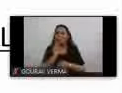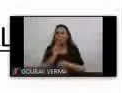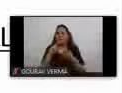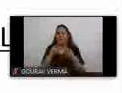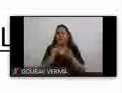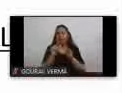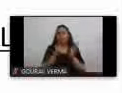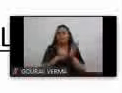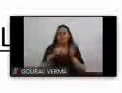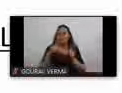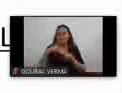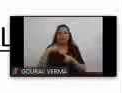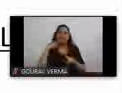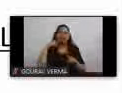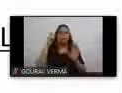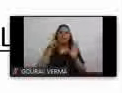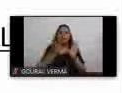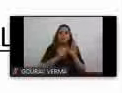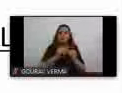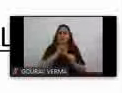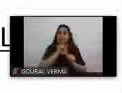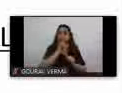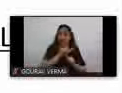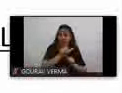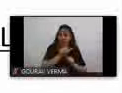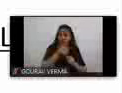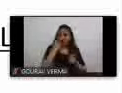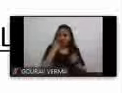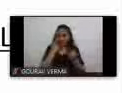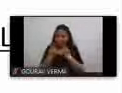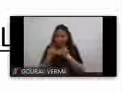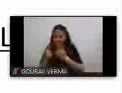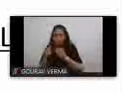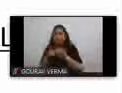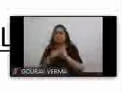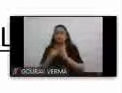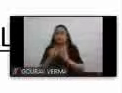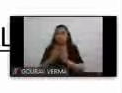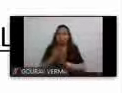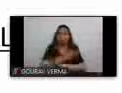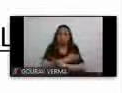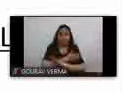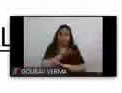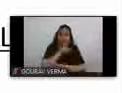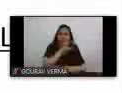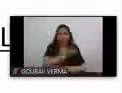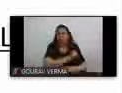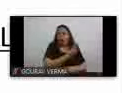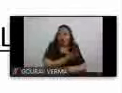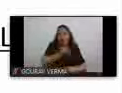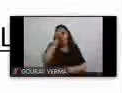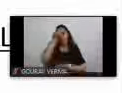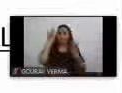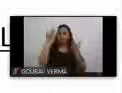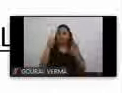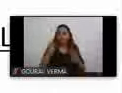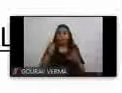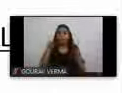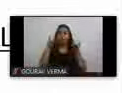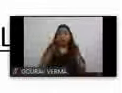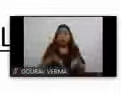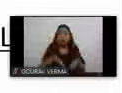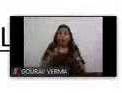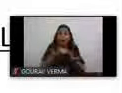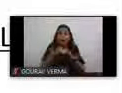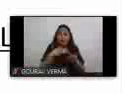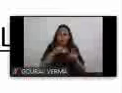important once the early identification has been done. It is a continuous collaborative process that combines observing. हमको